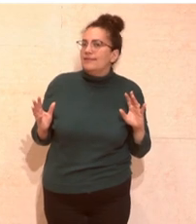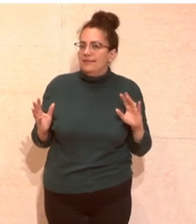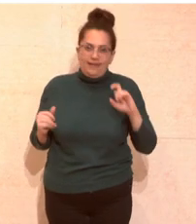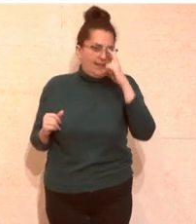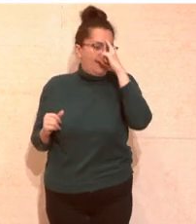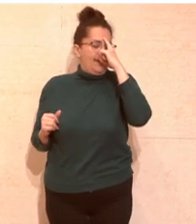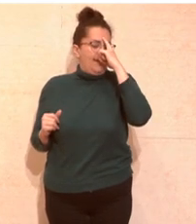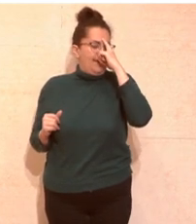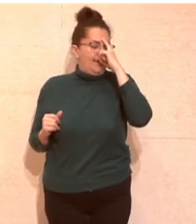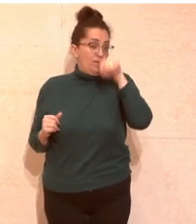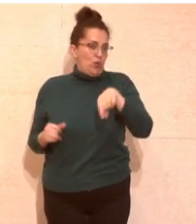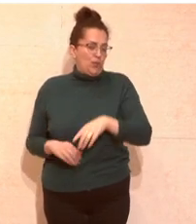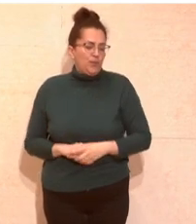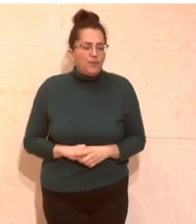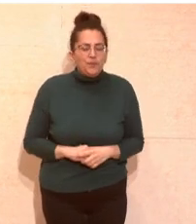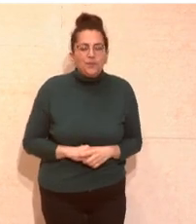en compte.